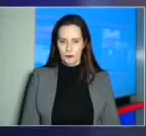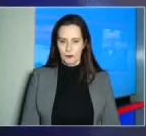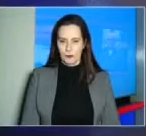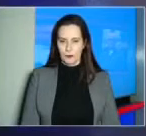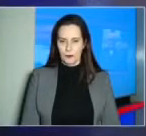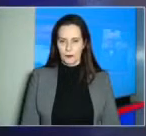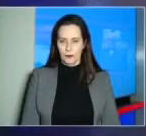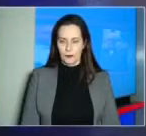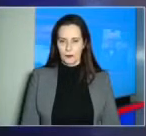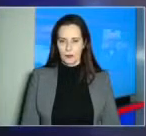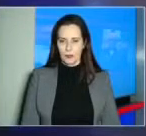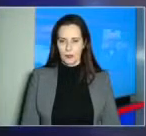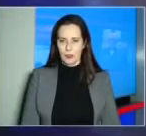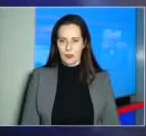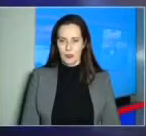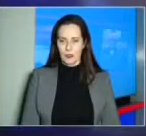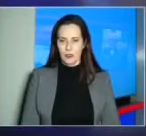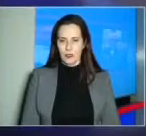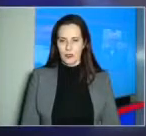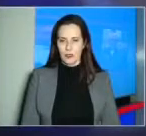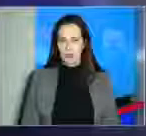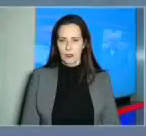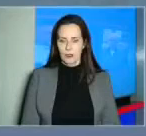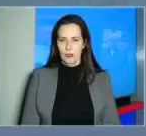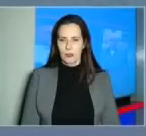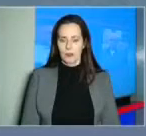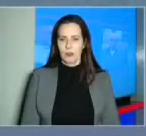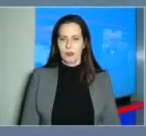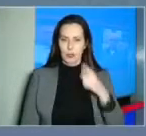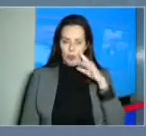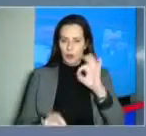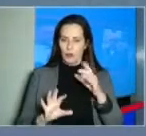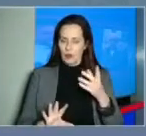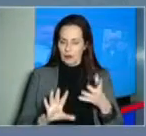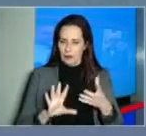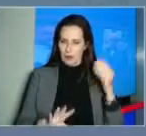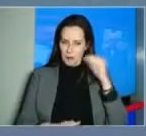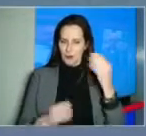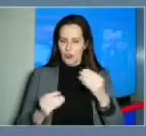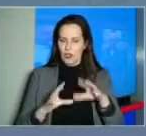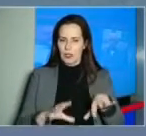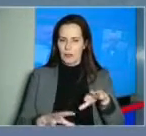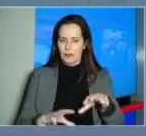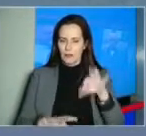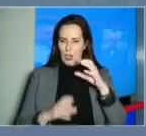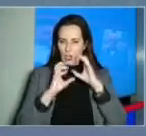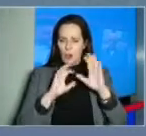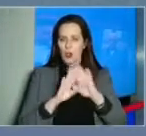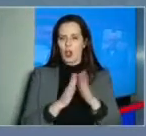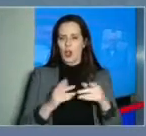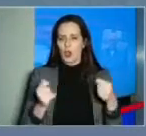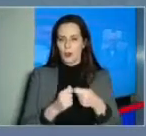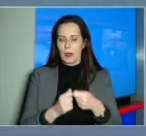ואנחנו עוברים לנושא אחר לגמרי. נדמה שדבר לא נלמד ממקרים רבים שנחשפו בתקשורת בכל